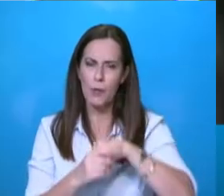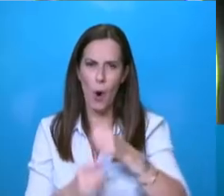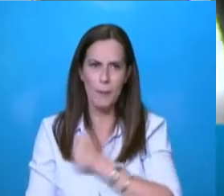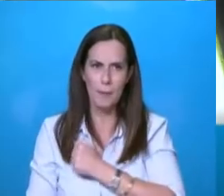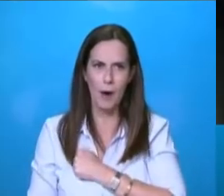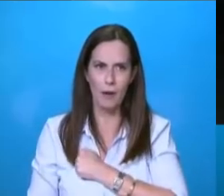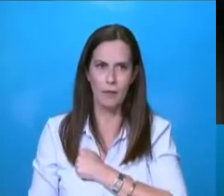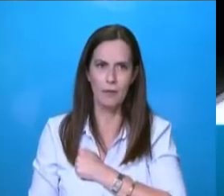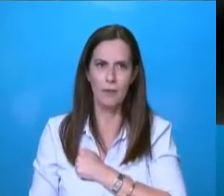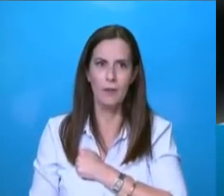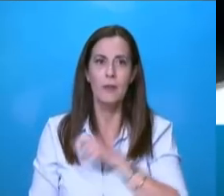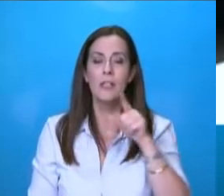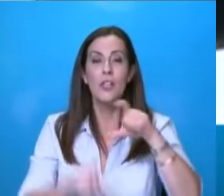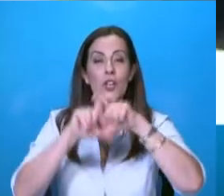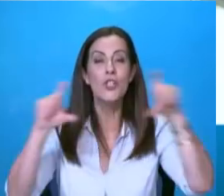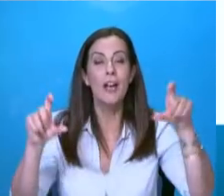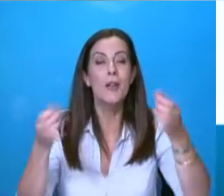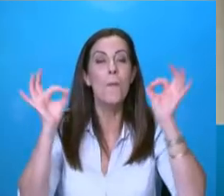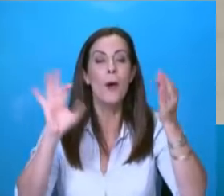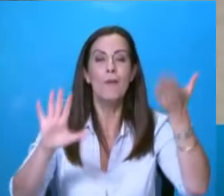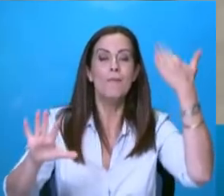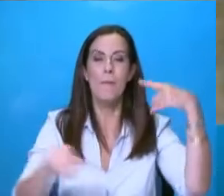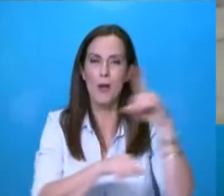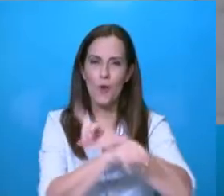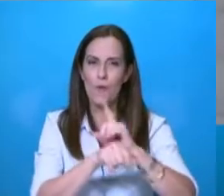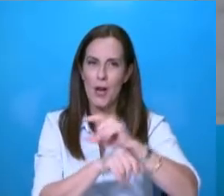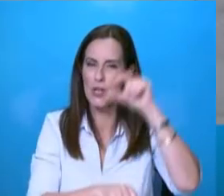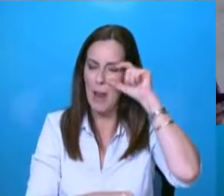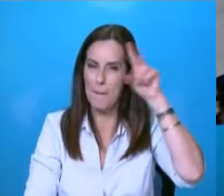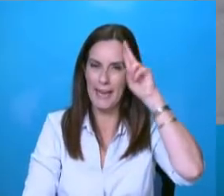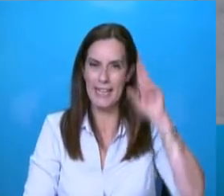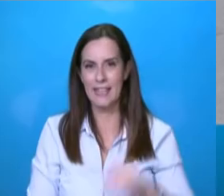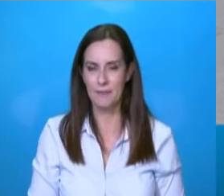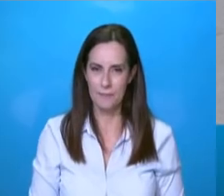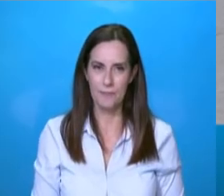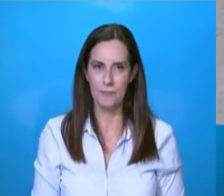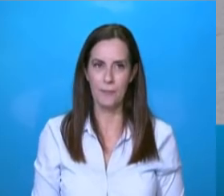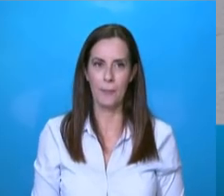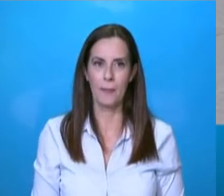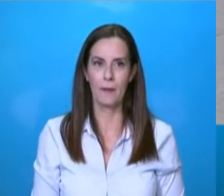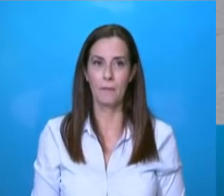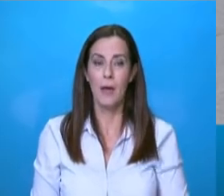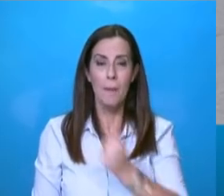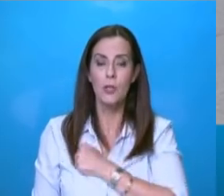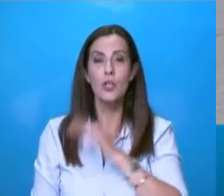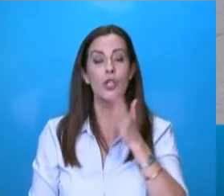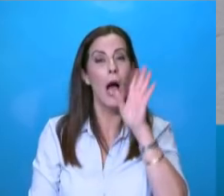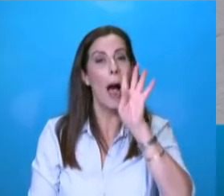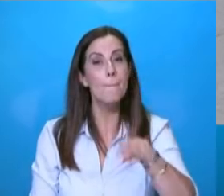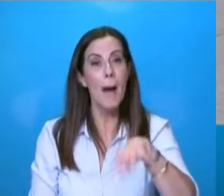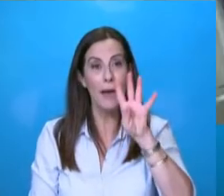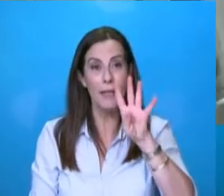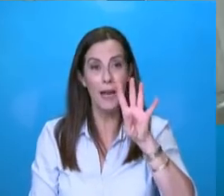תנועת החירות רשום פה, זה שלט מקורי מימיו של מנחם בגין. בבני ברק יש כבר